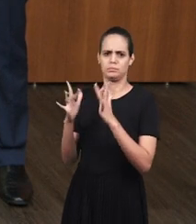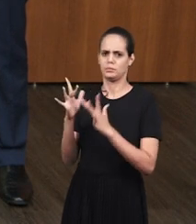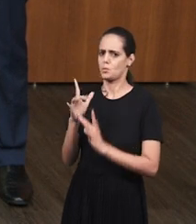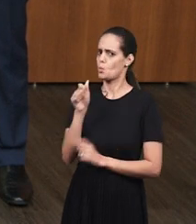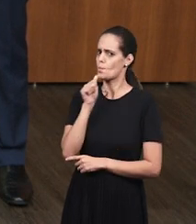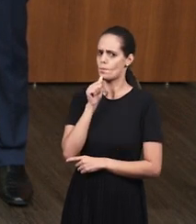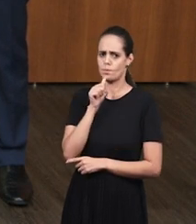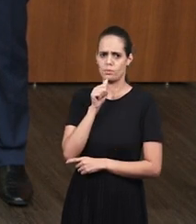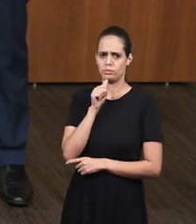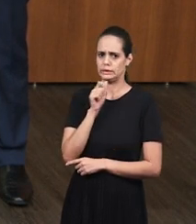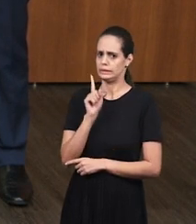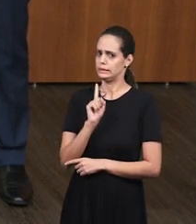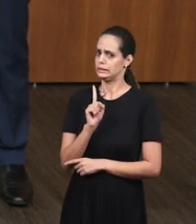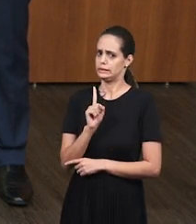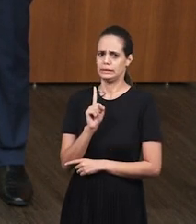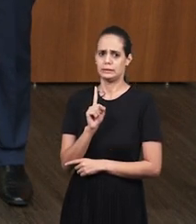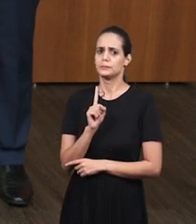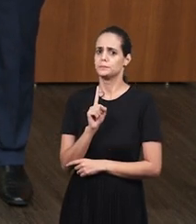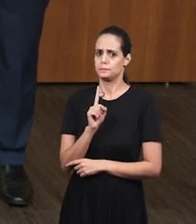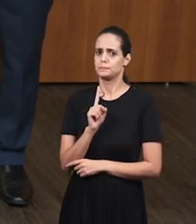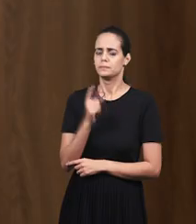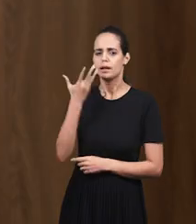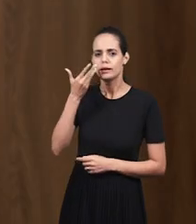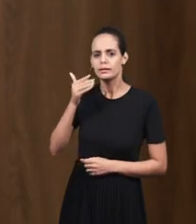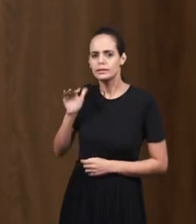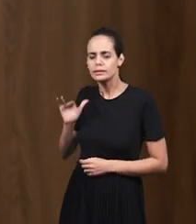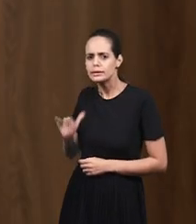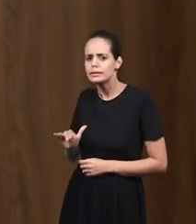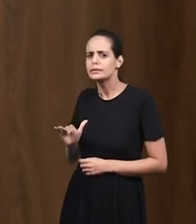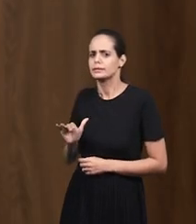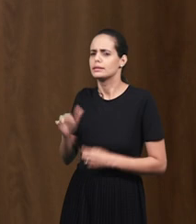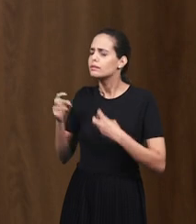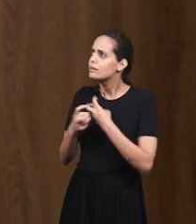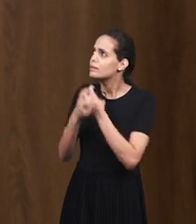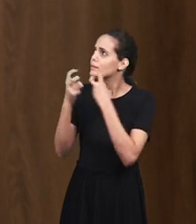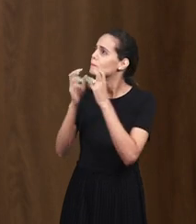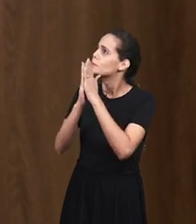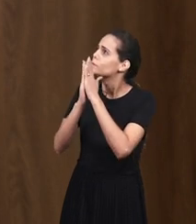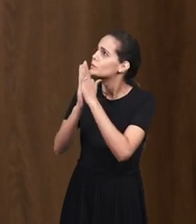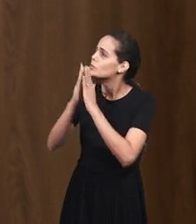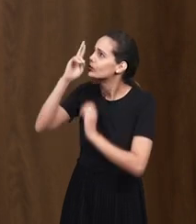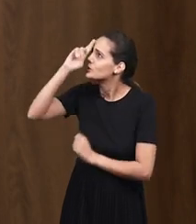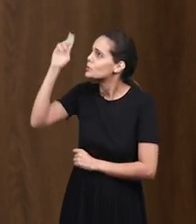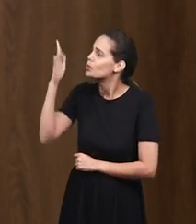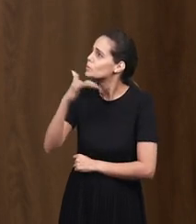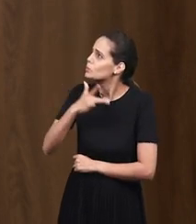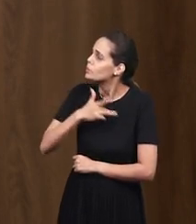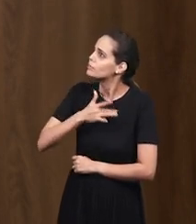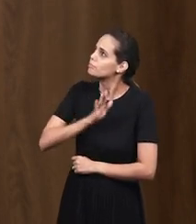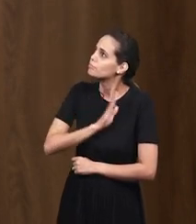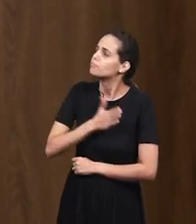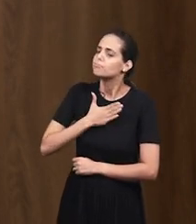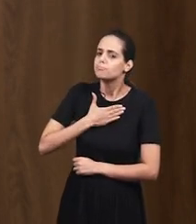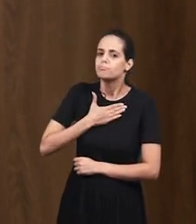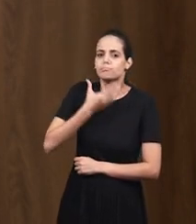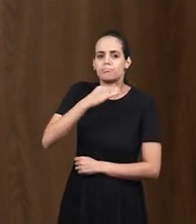enfant, il porte une tristesse en elle. Son père n'est pas converti, il n'a pas accepté Jésus